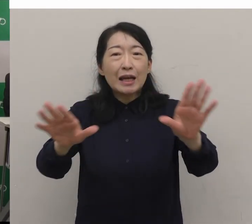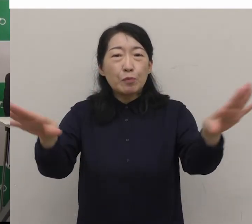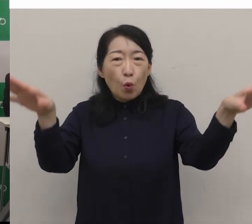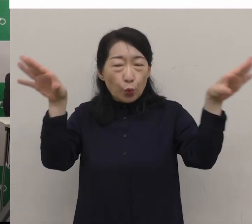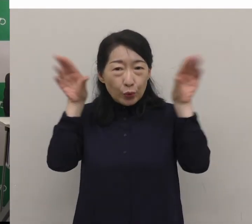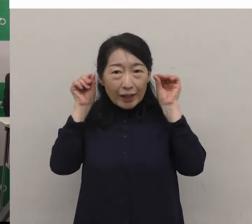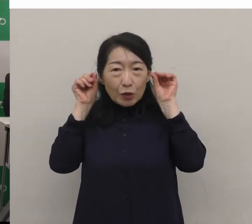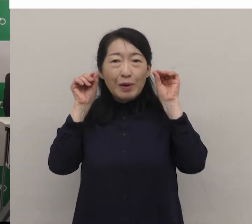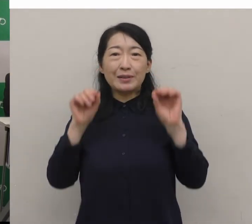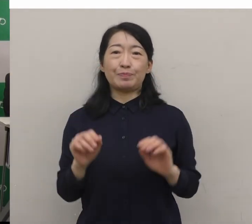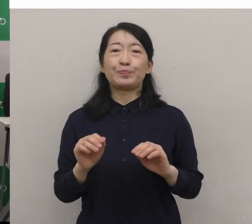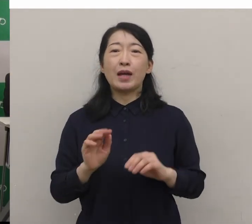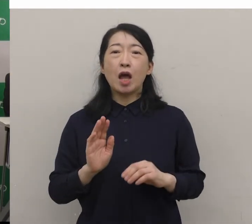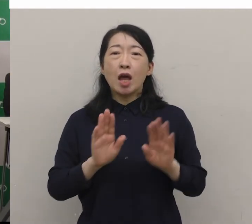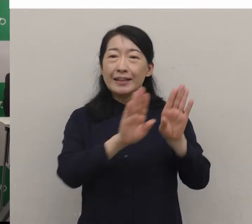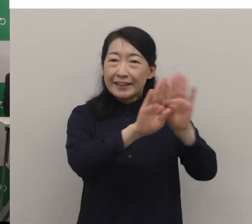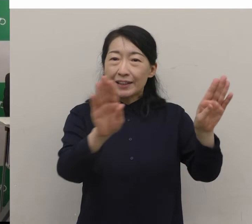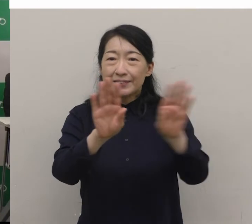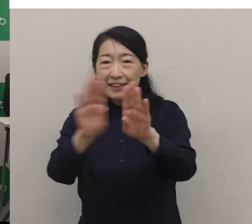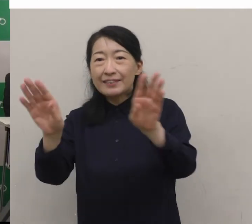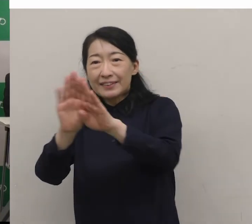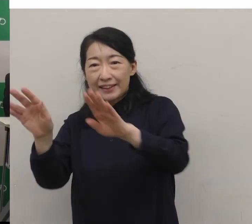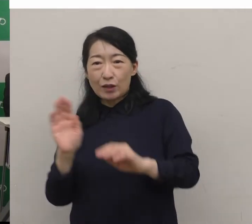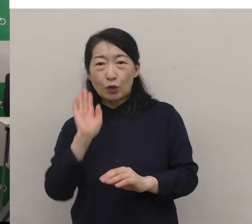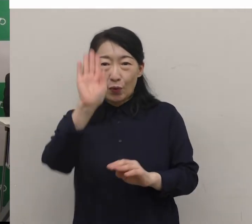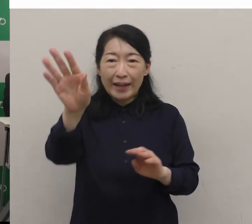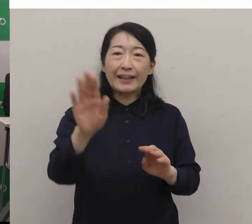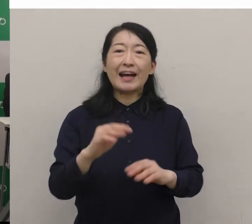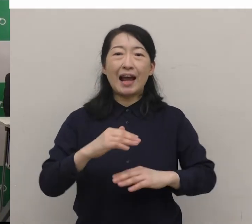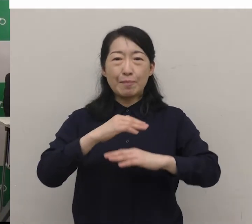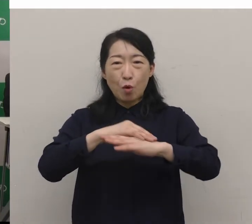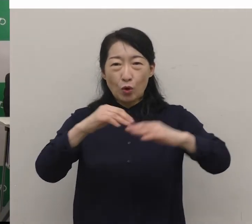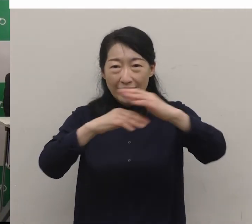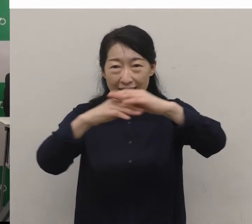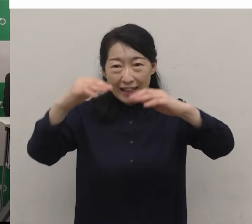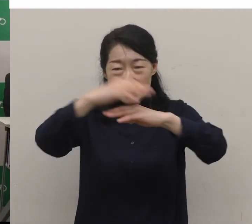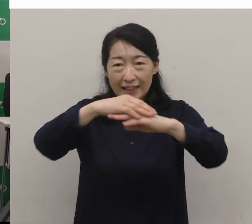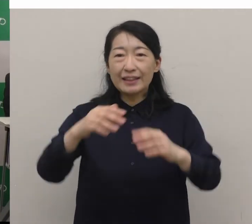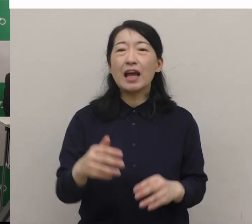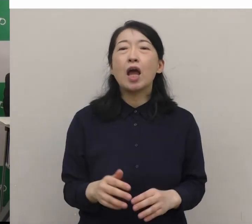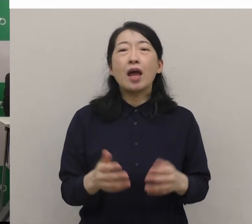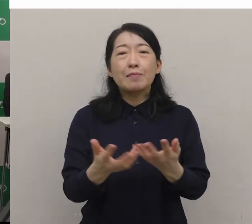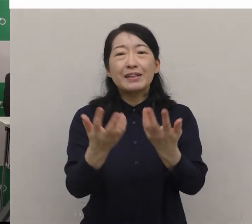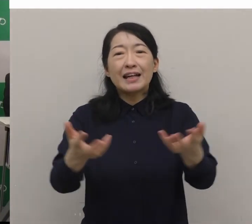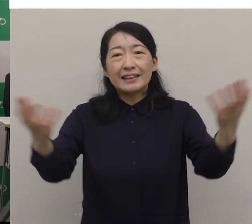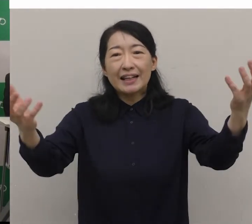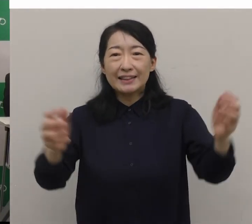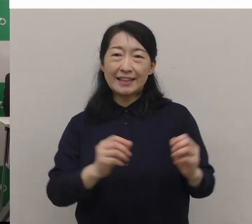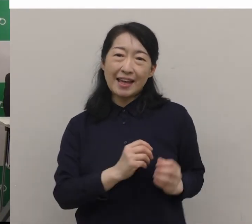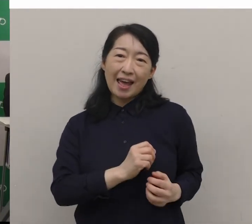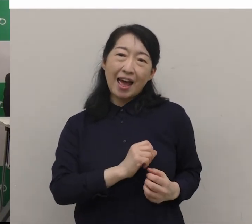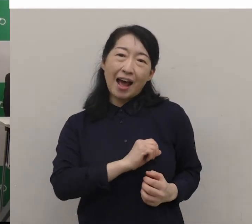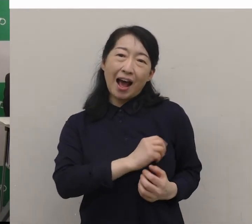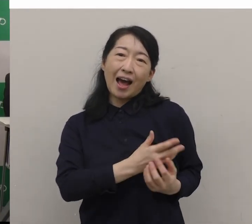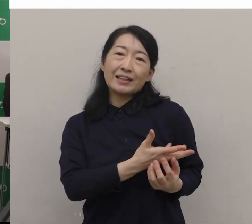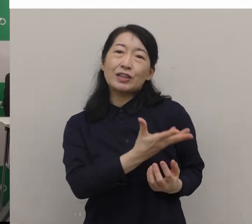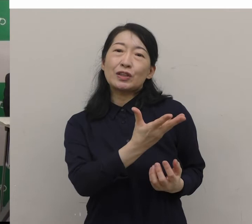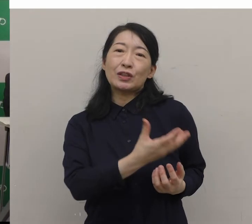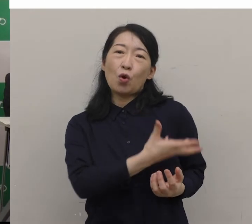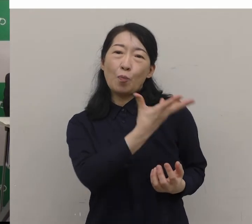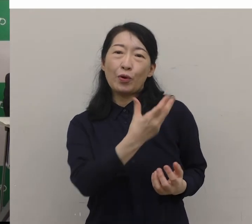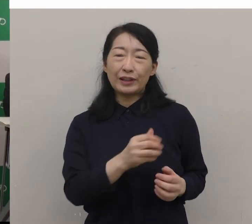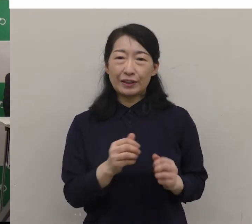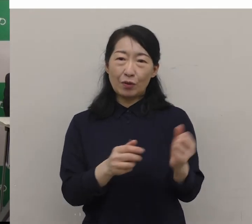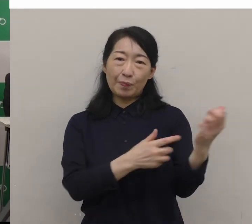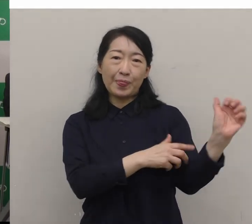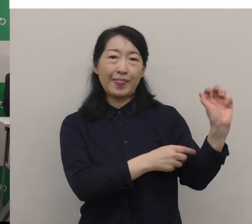会議を重ねて内容を充実させまして、多くの方に熱い思いとエネルギーが凝縮されたプロジェクト